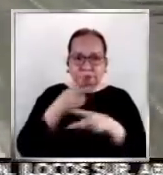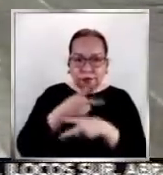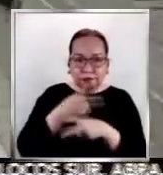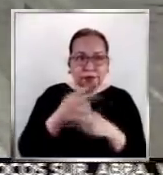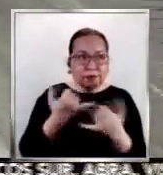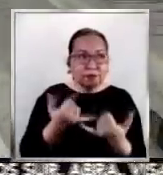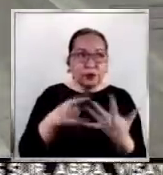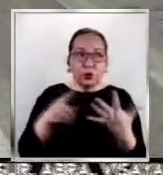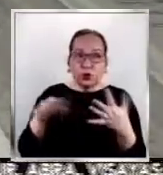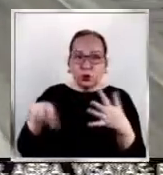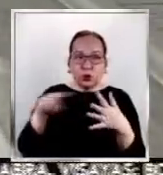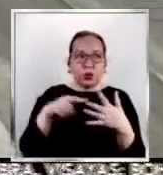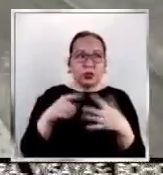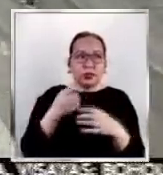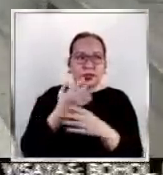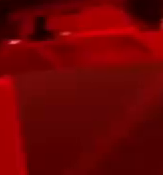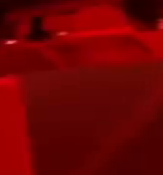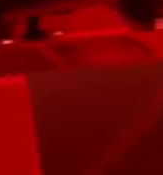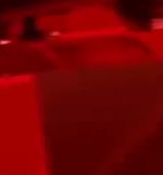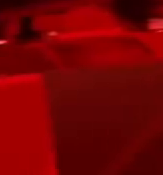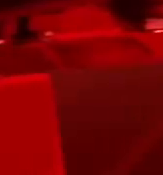rin ang nakapila.